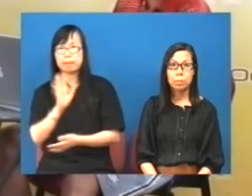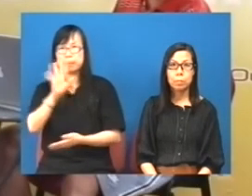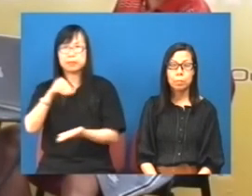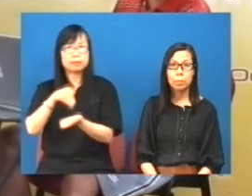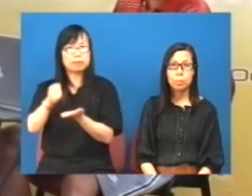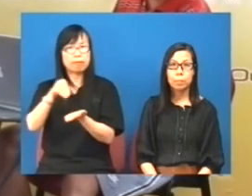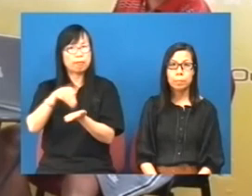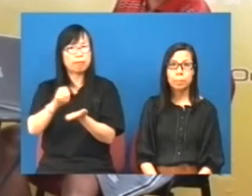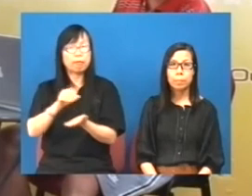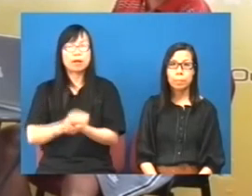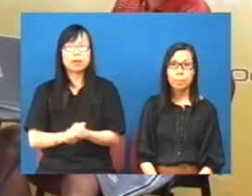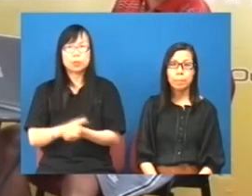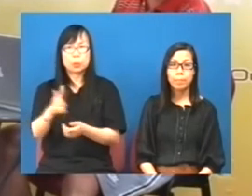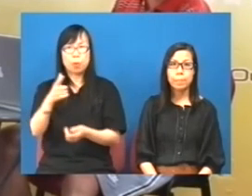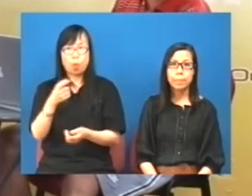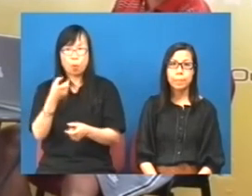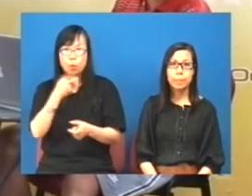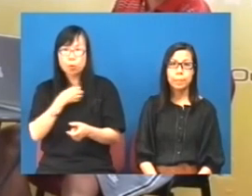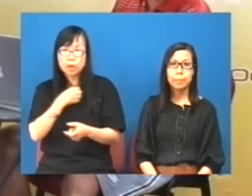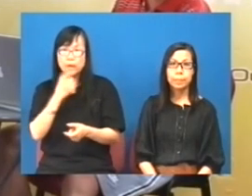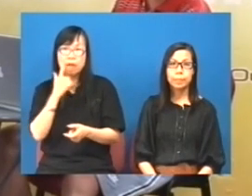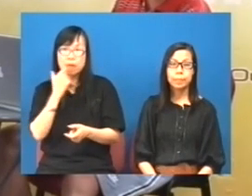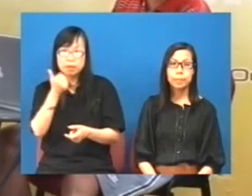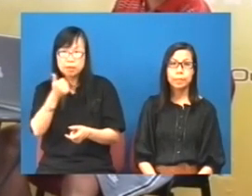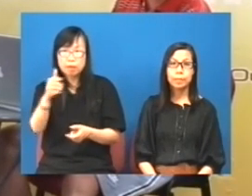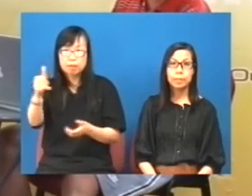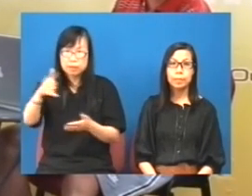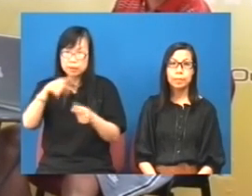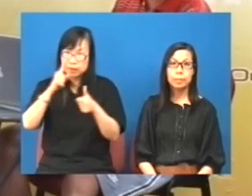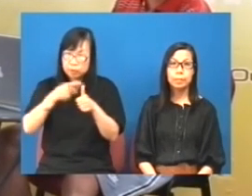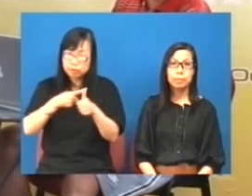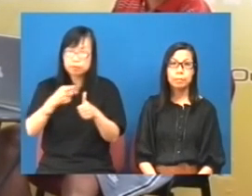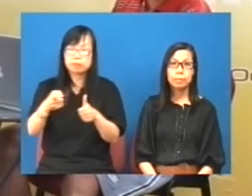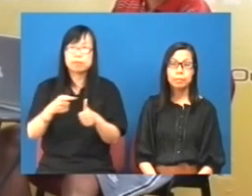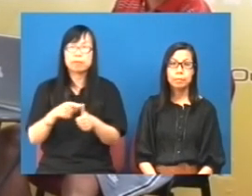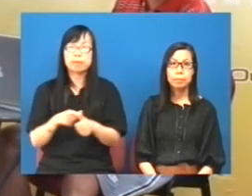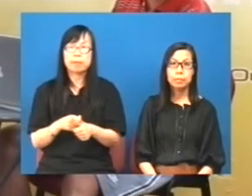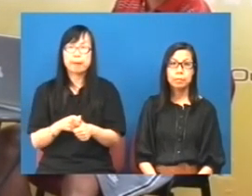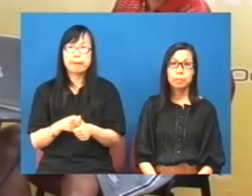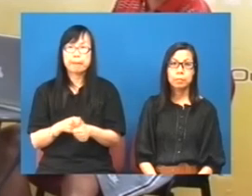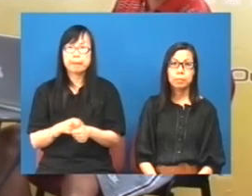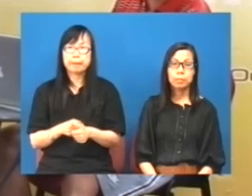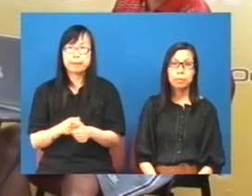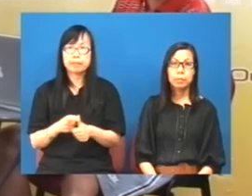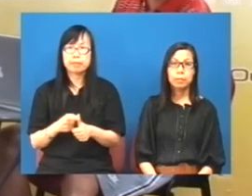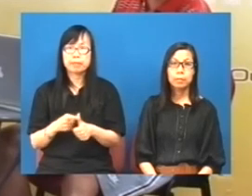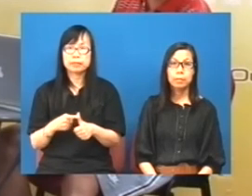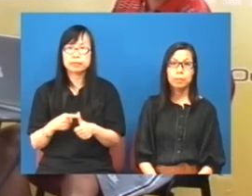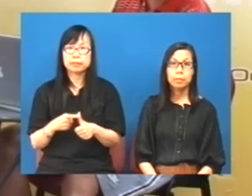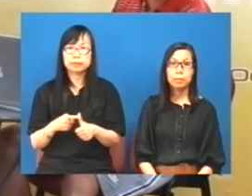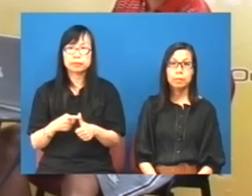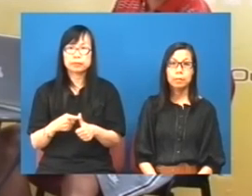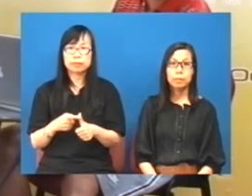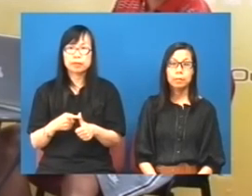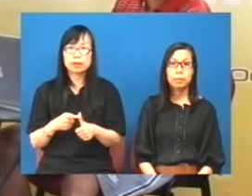因為如果你利潤先當然他就不會好像那些